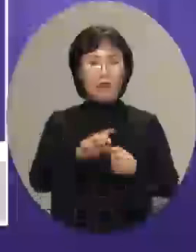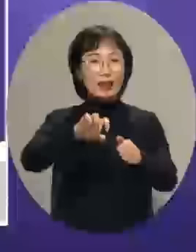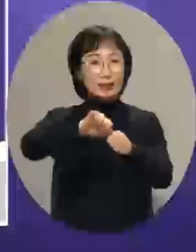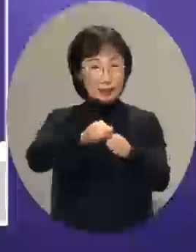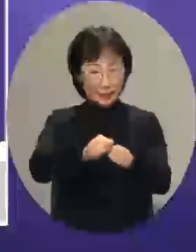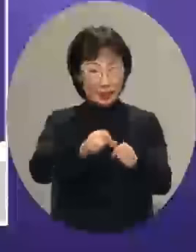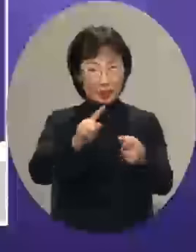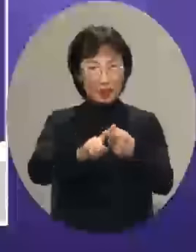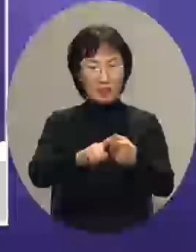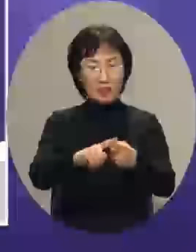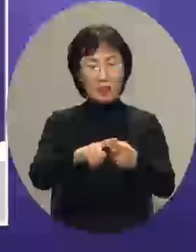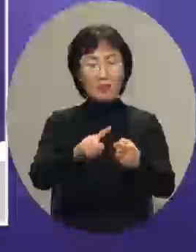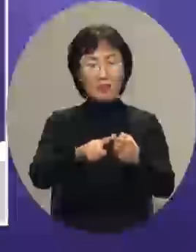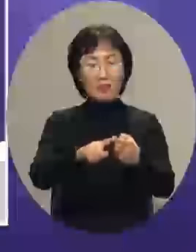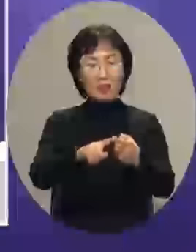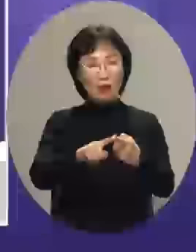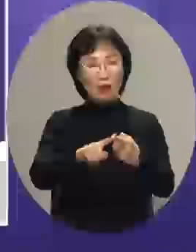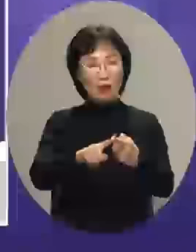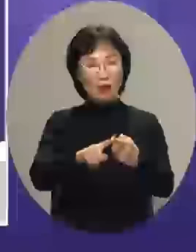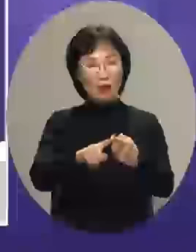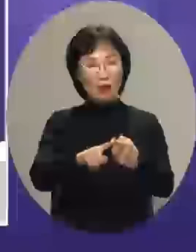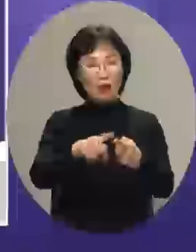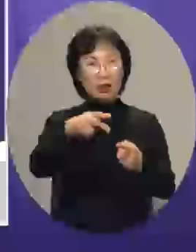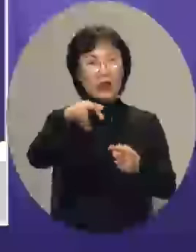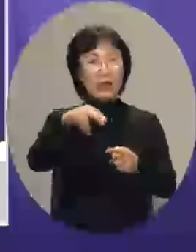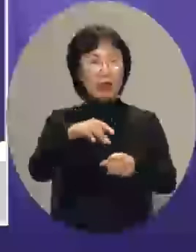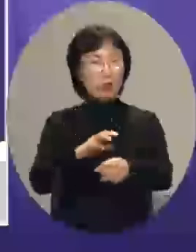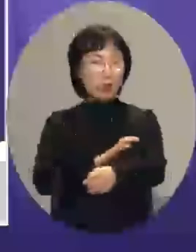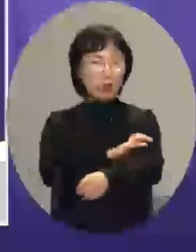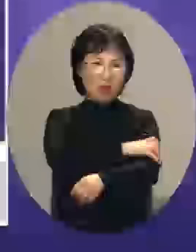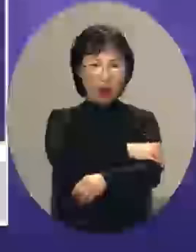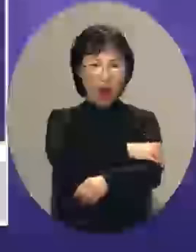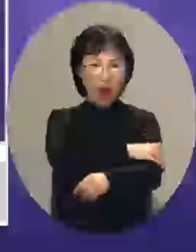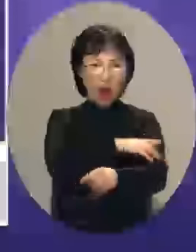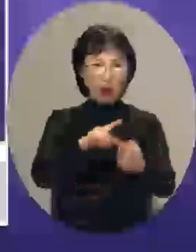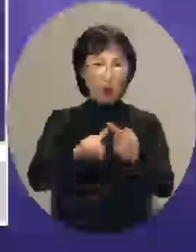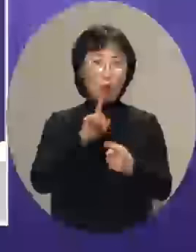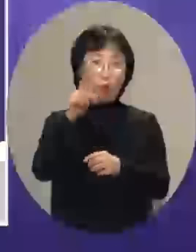사건은 검찰 무마 사건은 그것은 직권남용으로 고발된 것인데